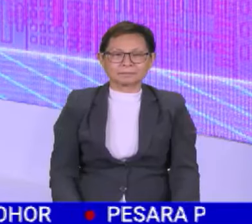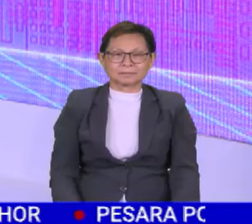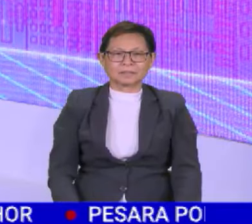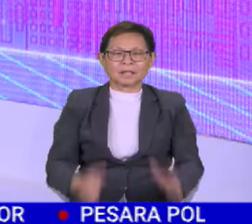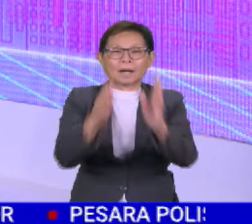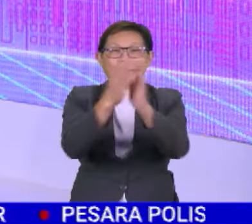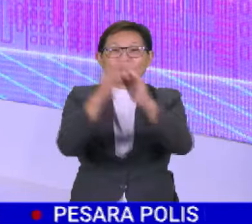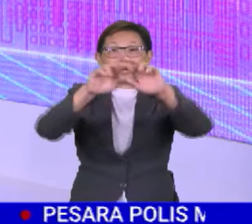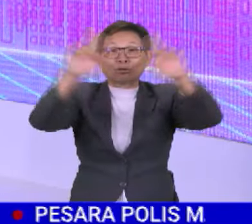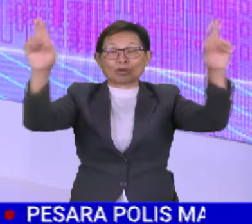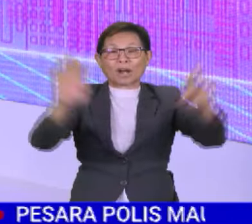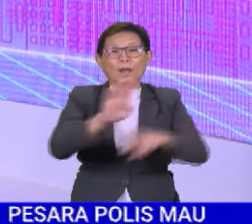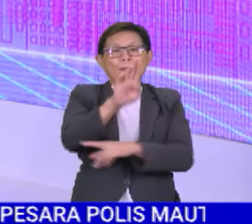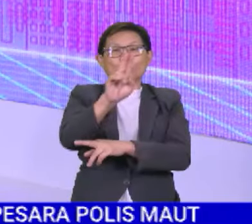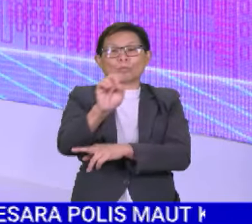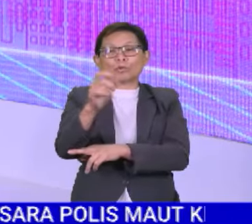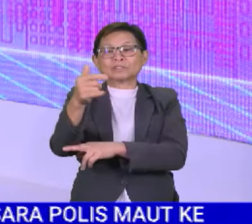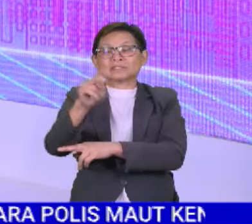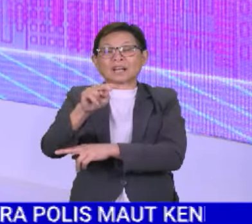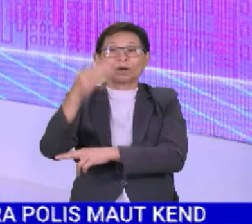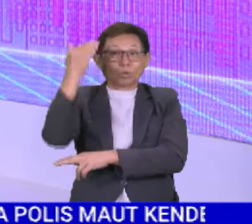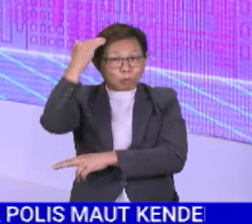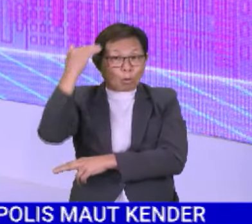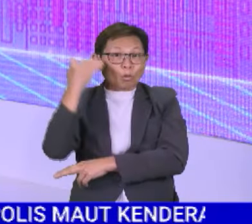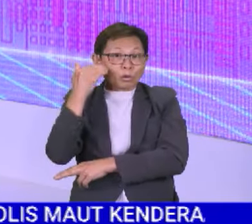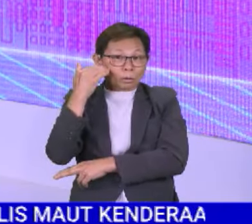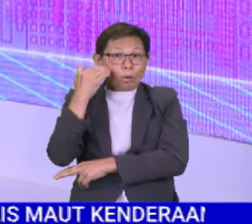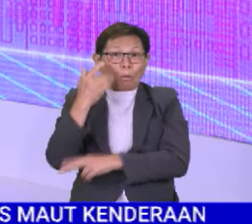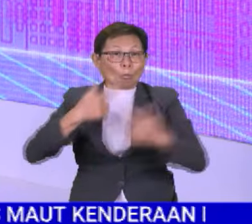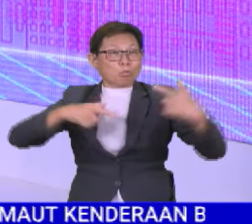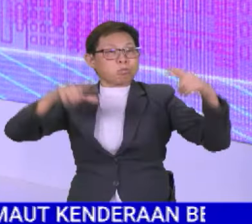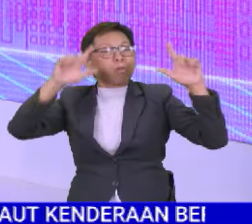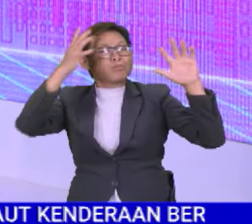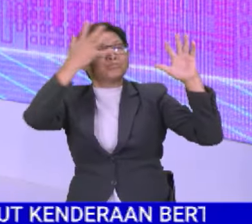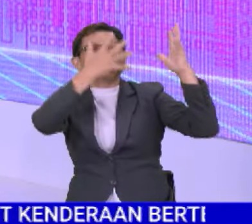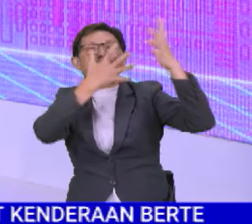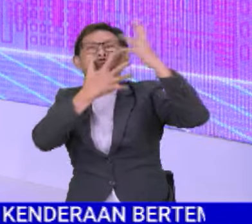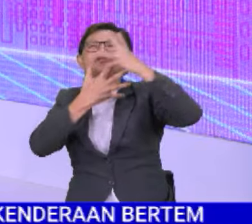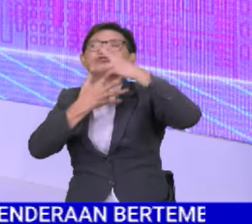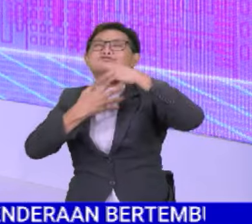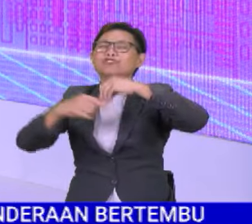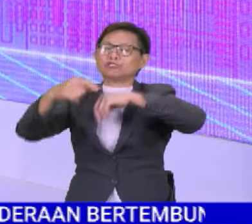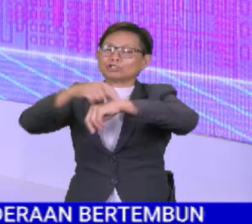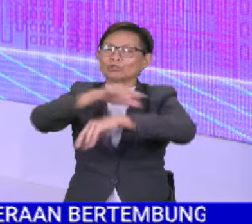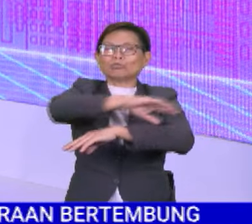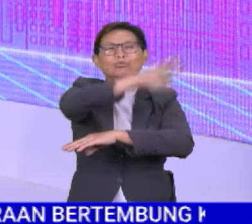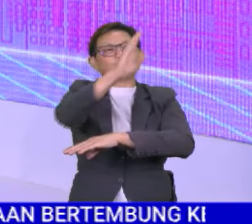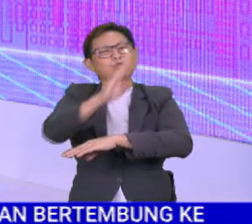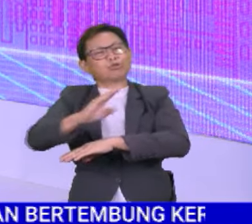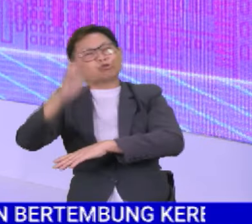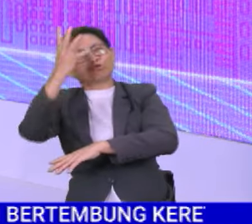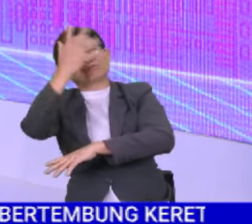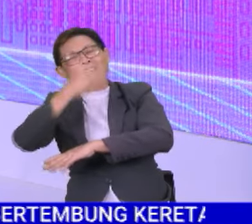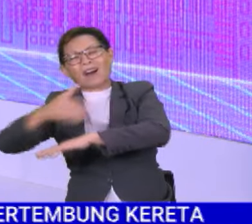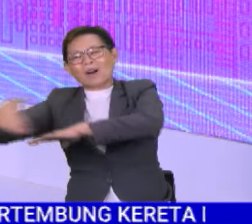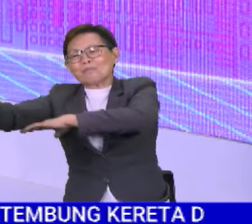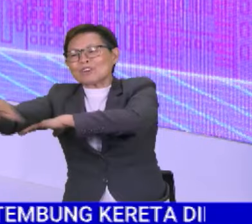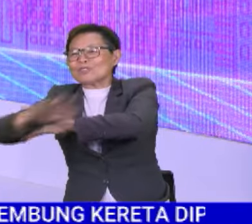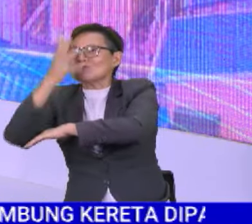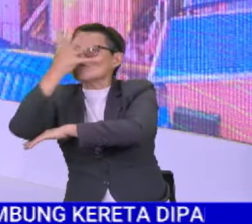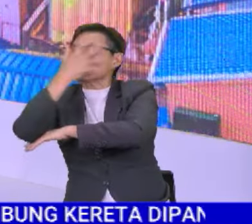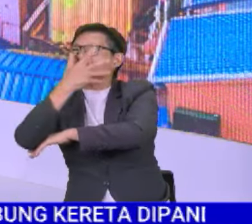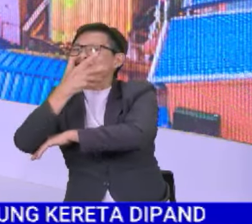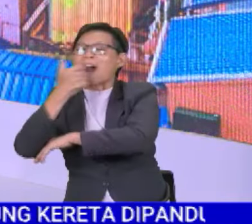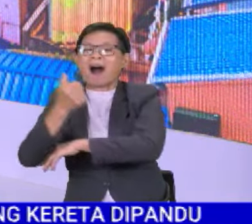bandara Hayabusa di Korea Selatan Memangnya terkenal dengan keindahan lanskap geografi gunung Ganang dan pesisir pantai